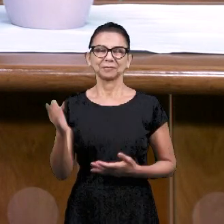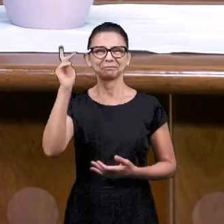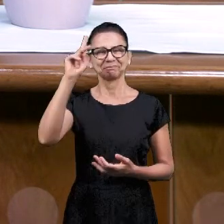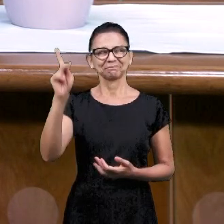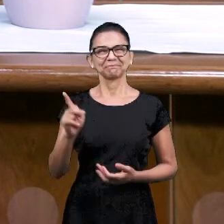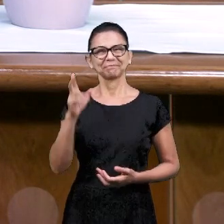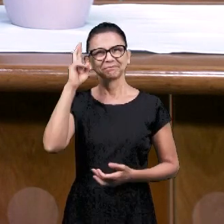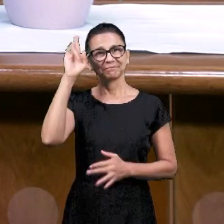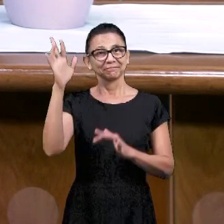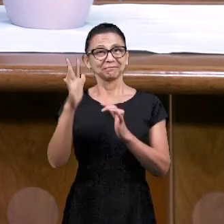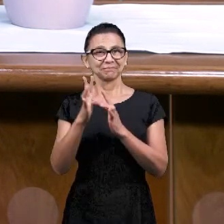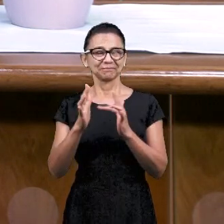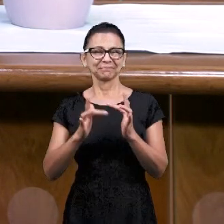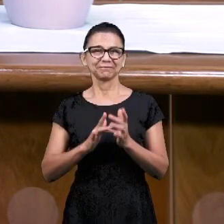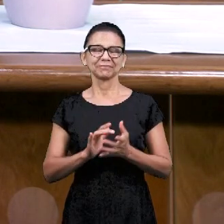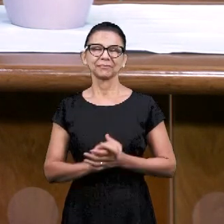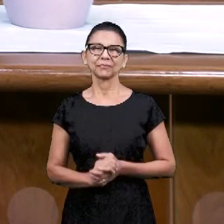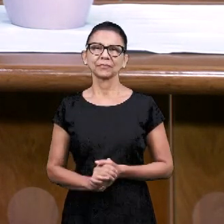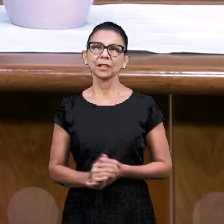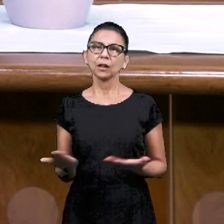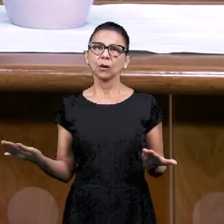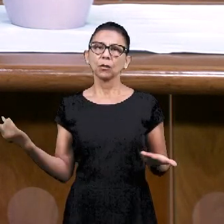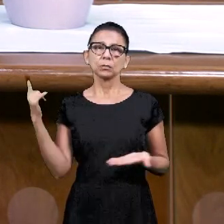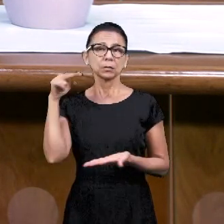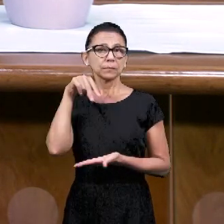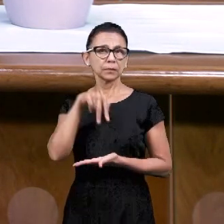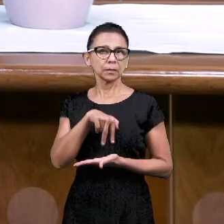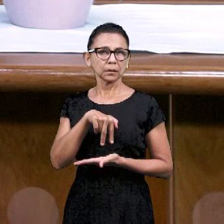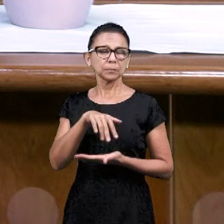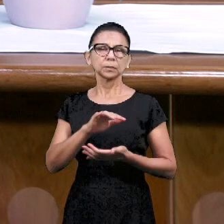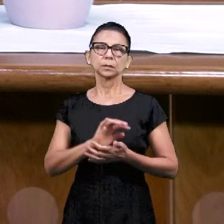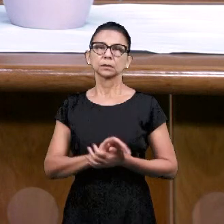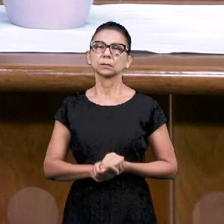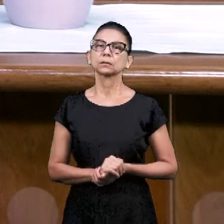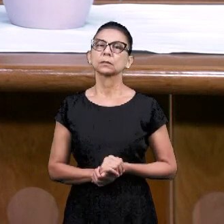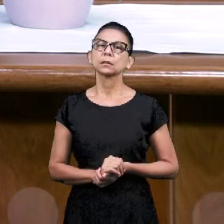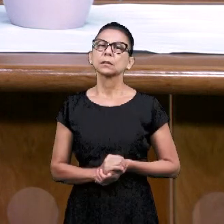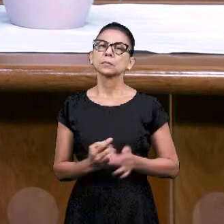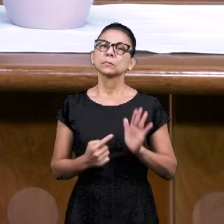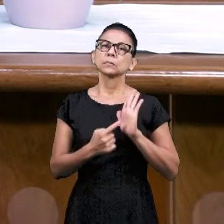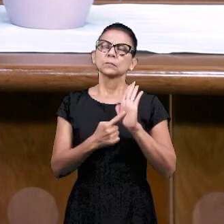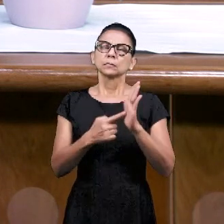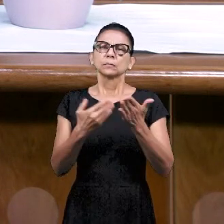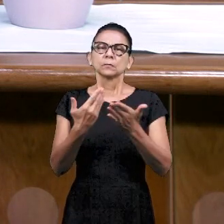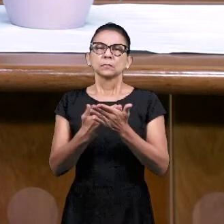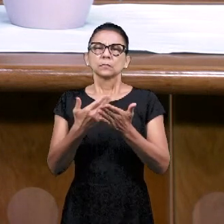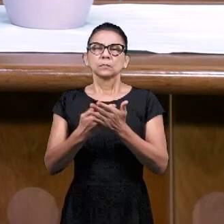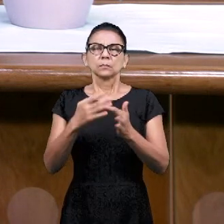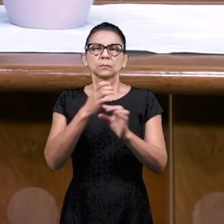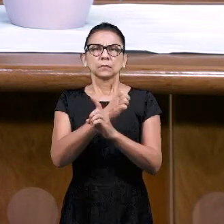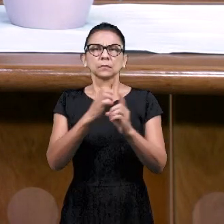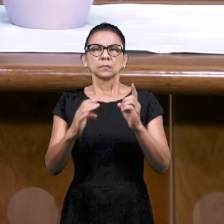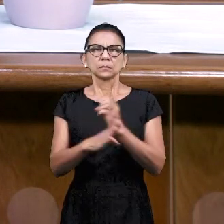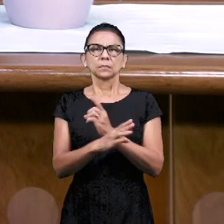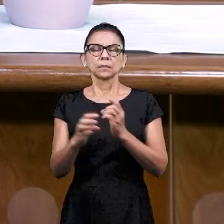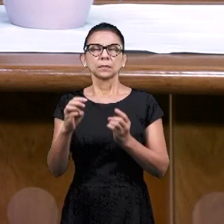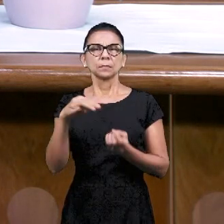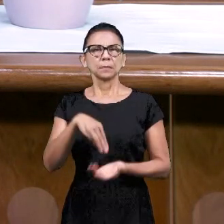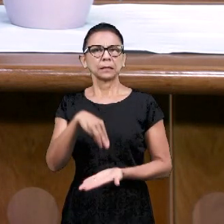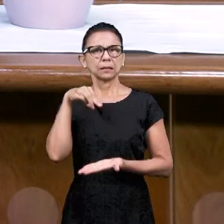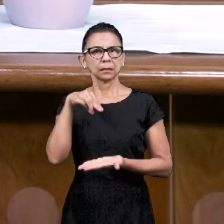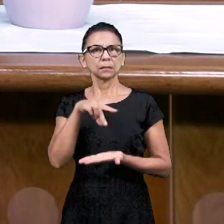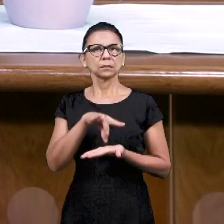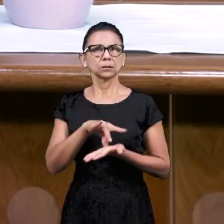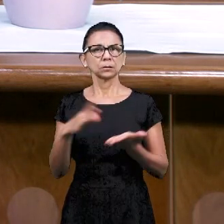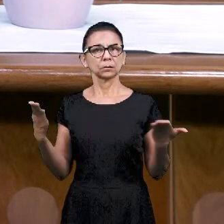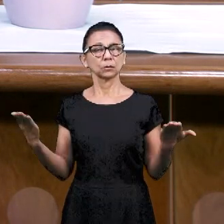Nous saluons à tous les frères et sœurs dans la paix du Seigneur Jésus. Nous sommes ici, mes frères et sœurs, pour commencer l'étude de